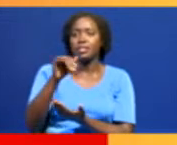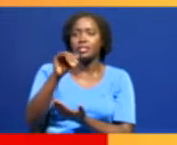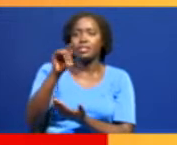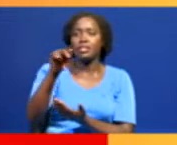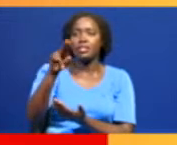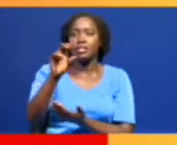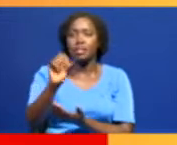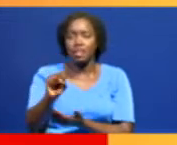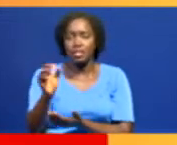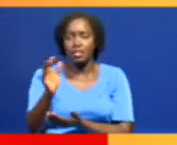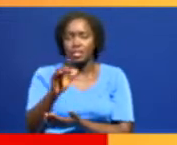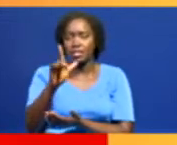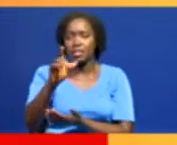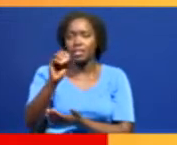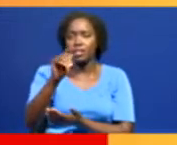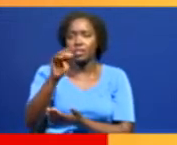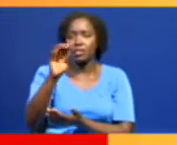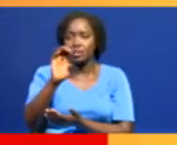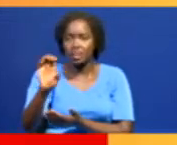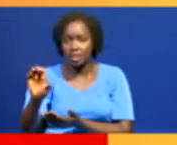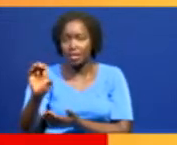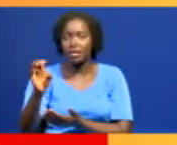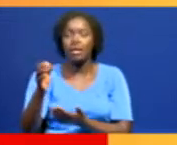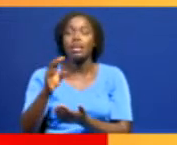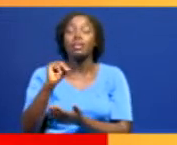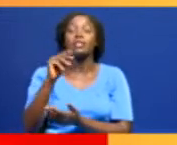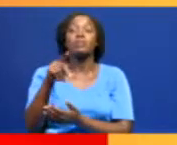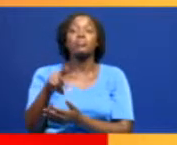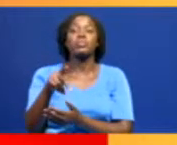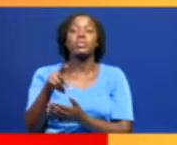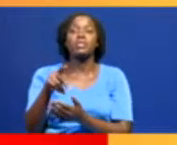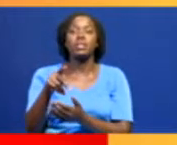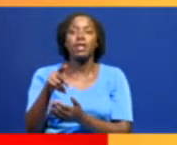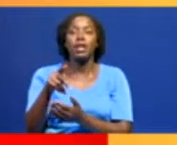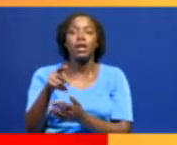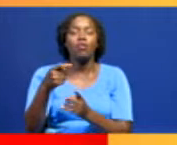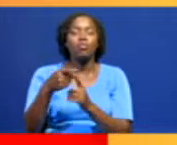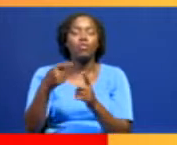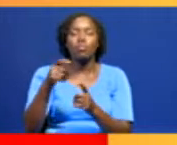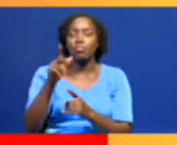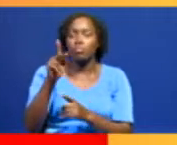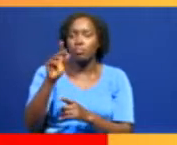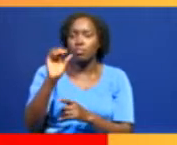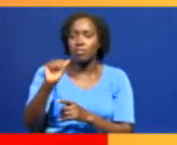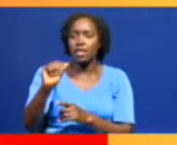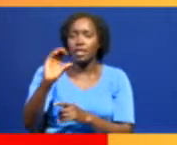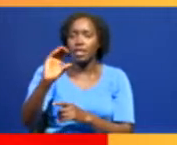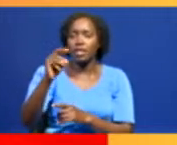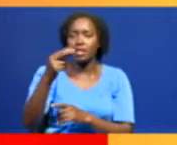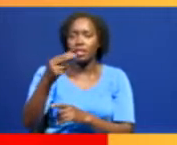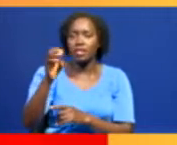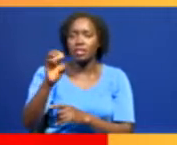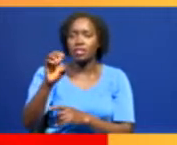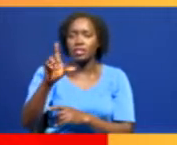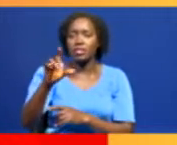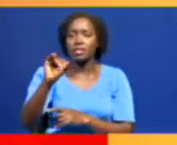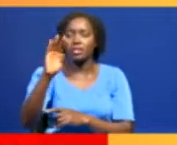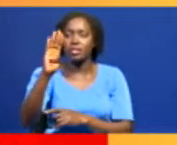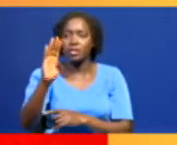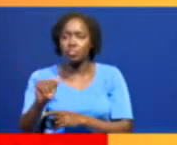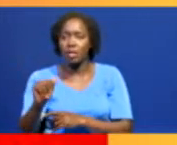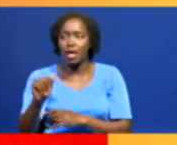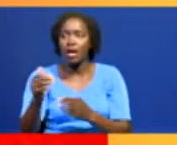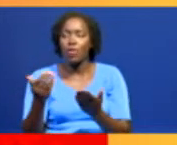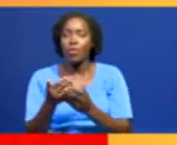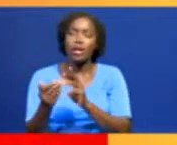Lootee. Titus Lootee ni mjumbe wa eneo bunge la Kacheliba. Kacheliba iko katika upande wa